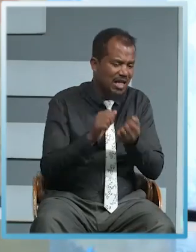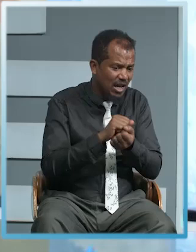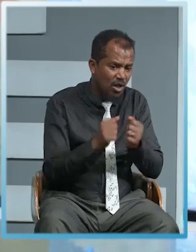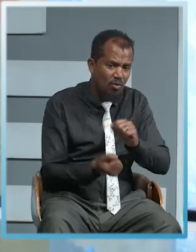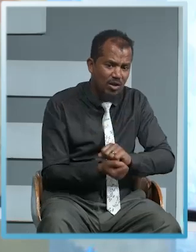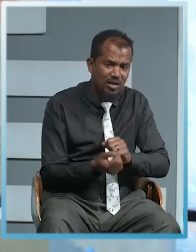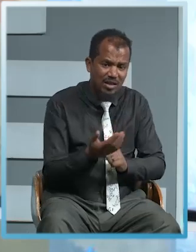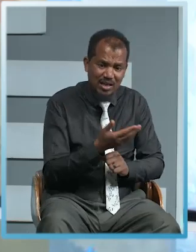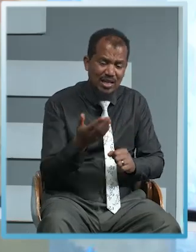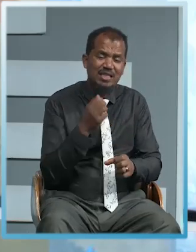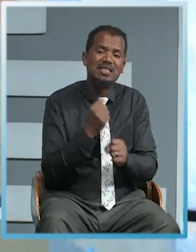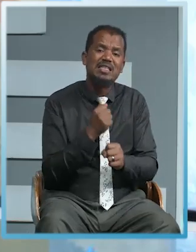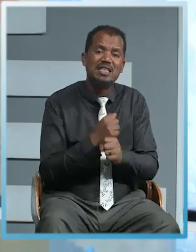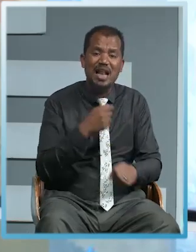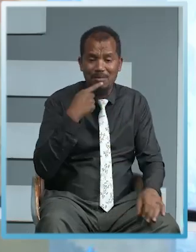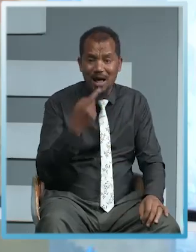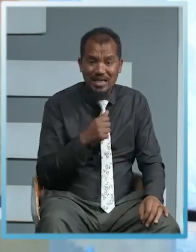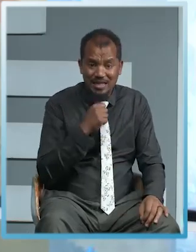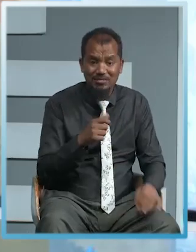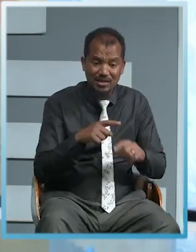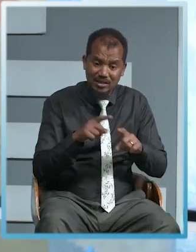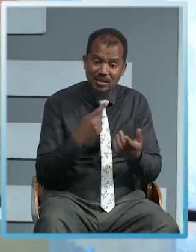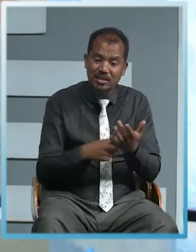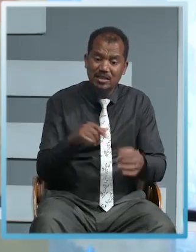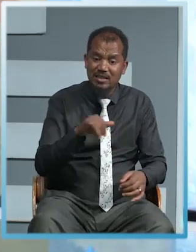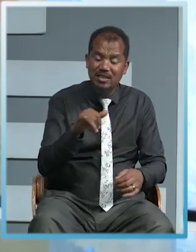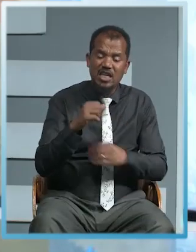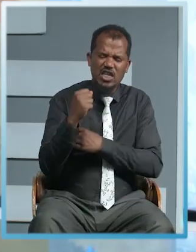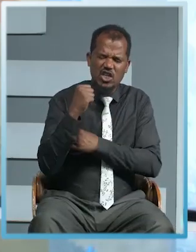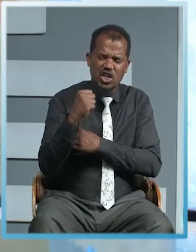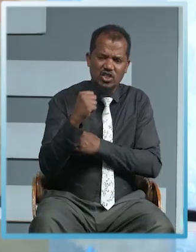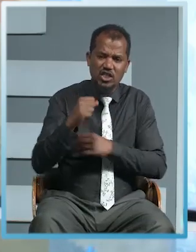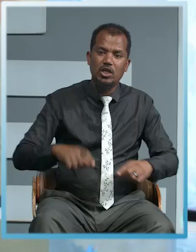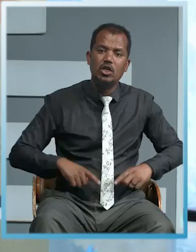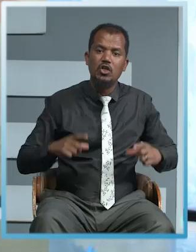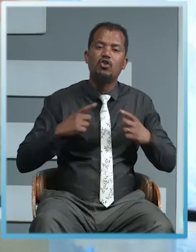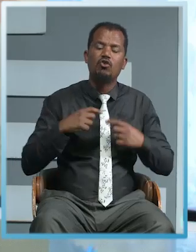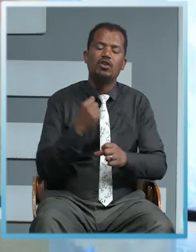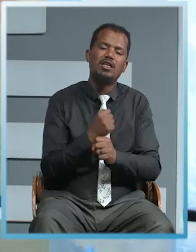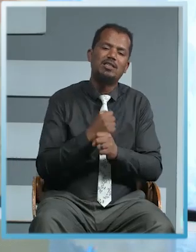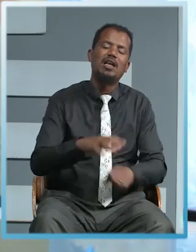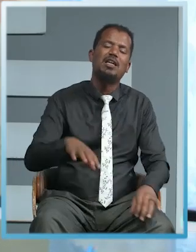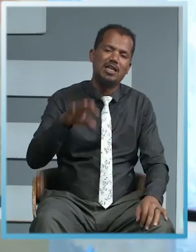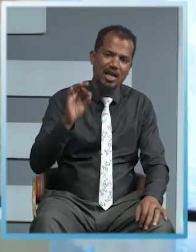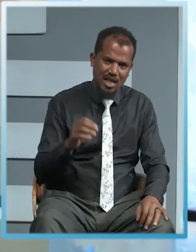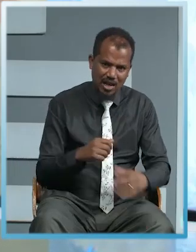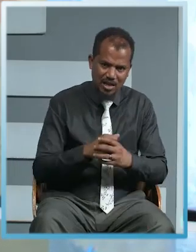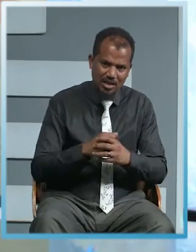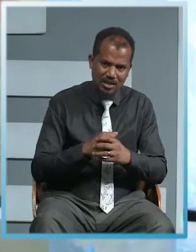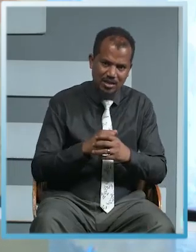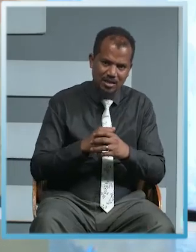የለወጠ ነገር ሰርተናል ባንልም ነገር ግን እንደዚህ አይነት ኤነርጂ እንዲኖር እየሰራን እንገኛለን።